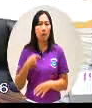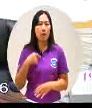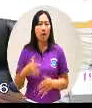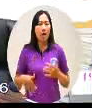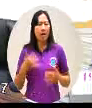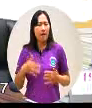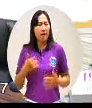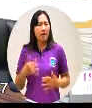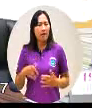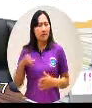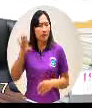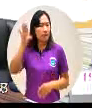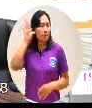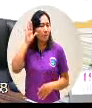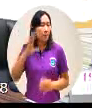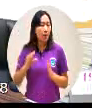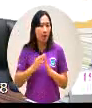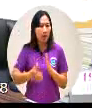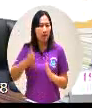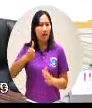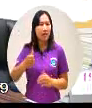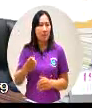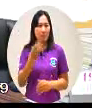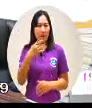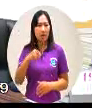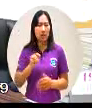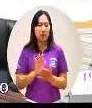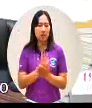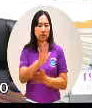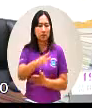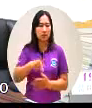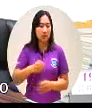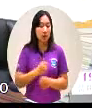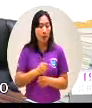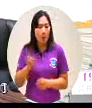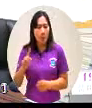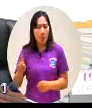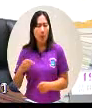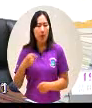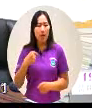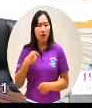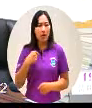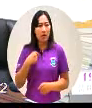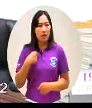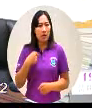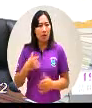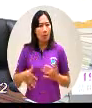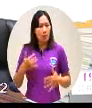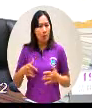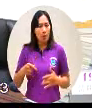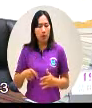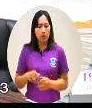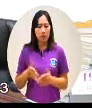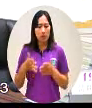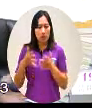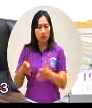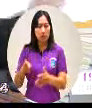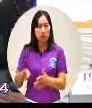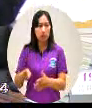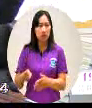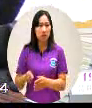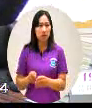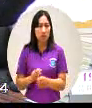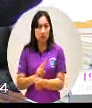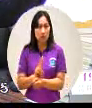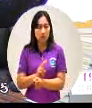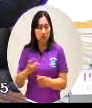样的一个想法跟后续的推动的作为哈，这开始对我们来讲真重要啦。 哦，你开辟一座公园，倒不如把这